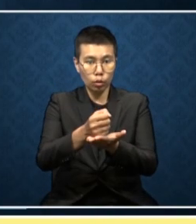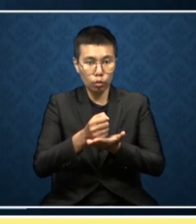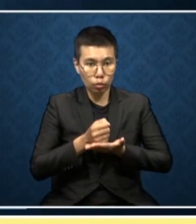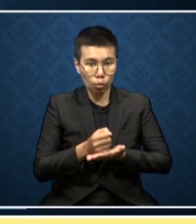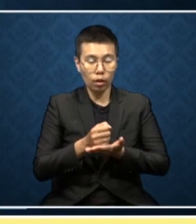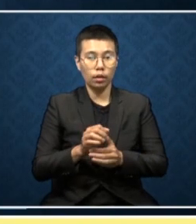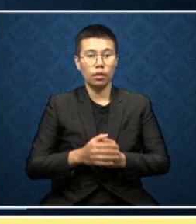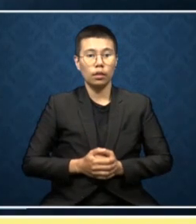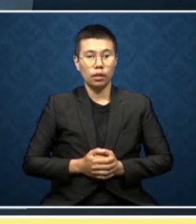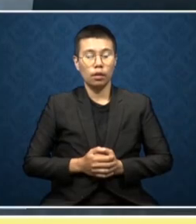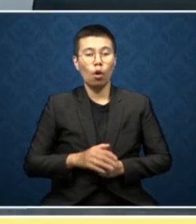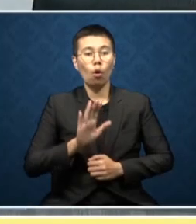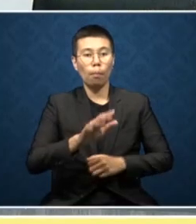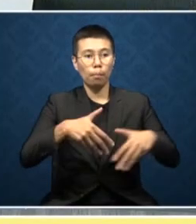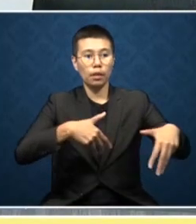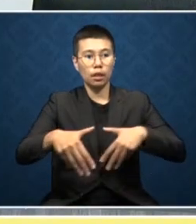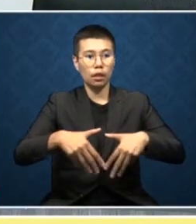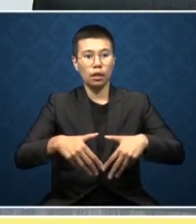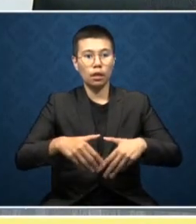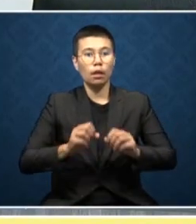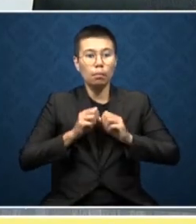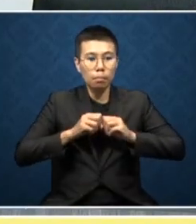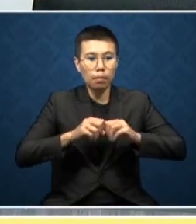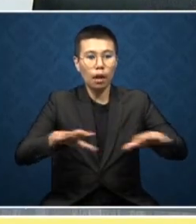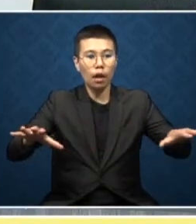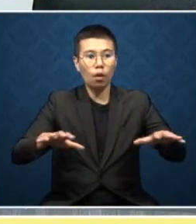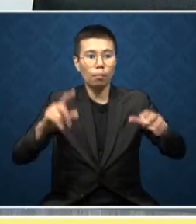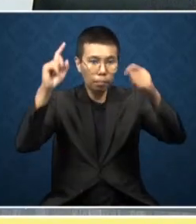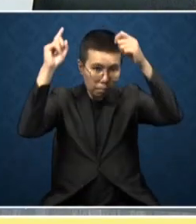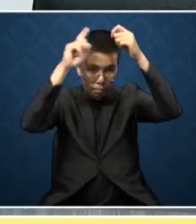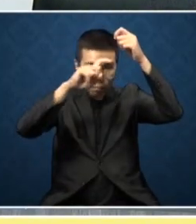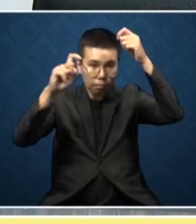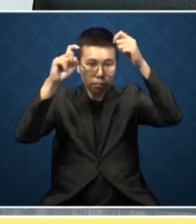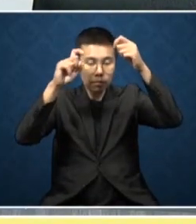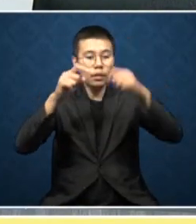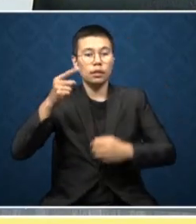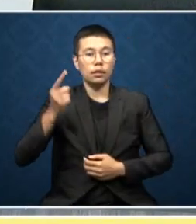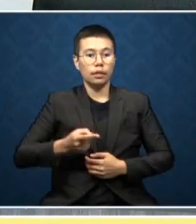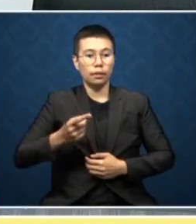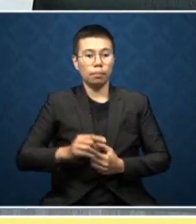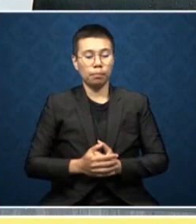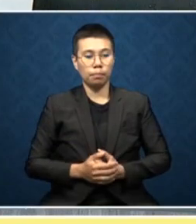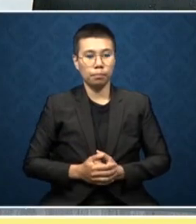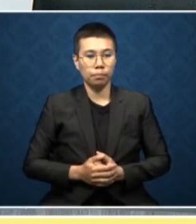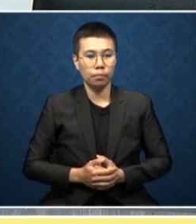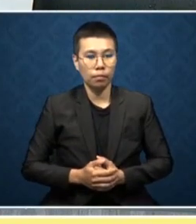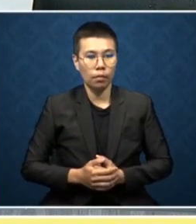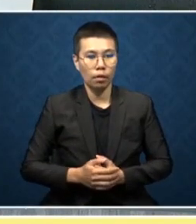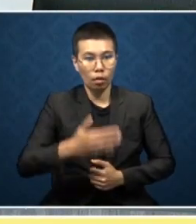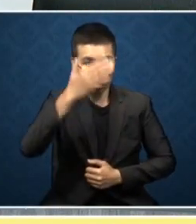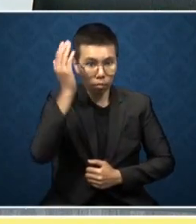ของประชาชนเป็นที่เผยแพร่ธรรมะของพระพุทธเจ้าอย่างแท้จริงควบคุมดูแลพระ